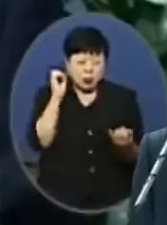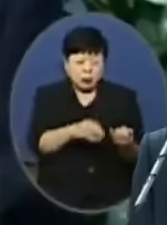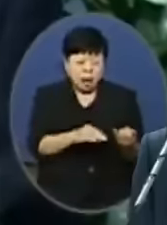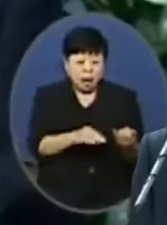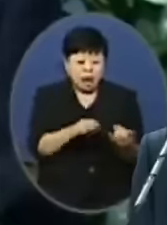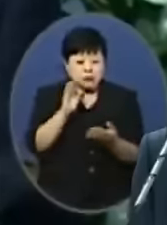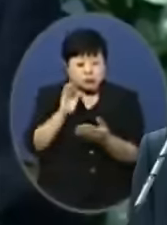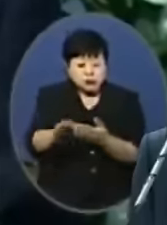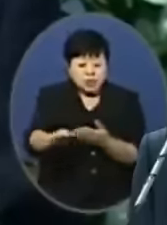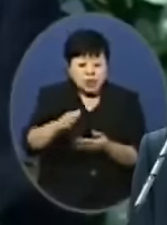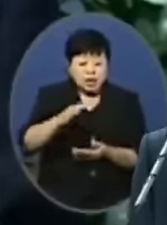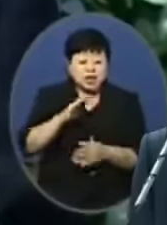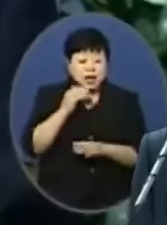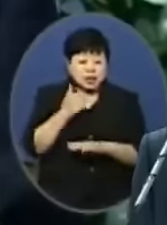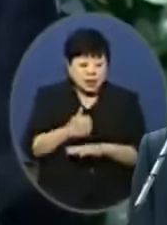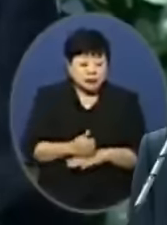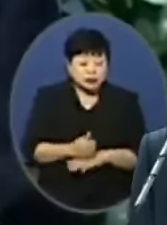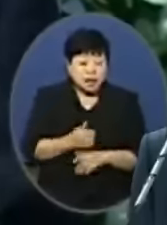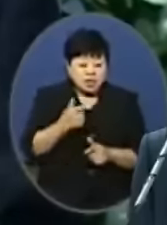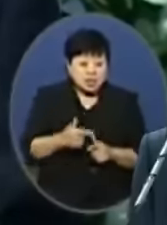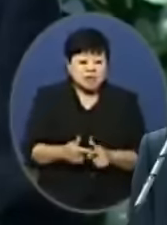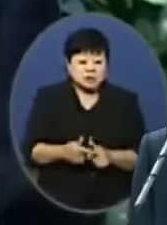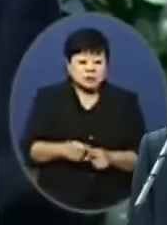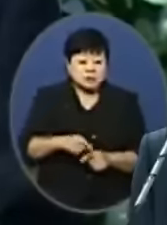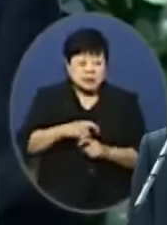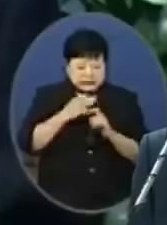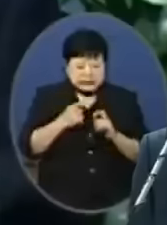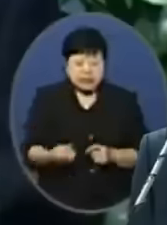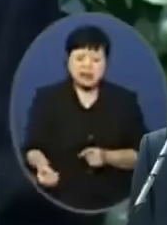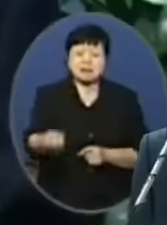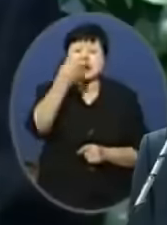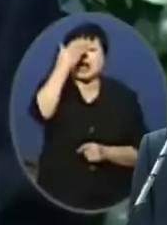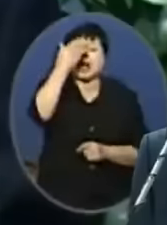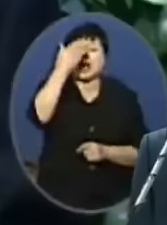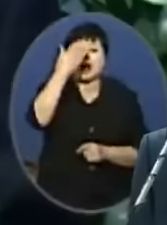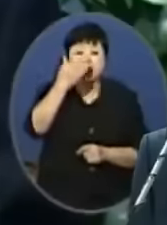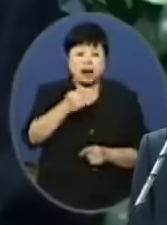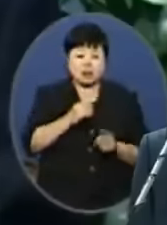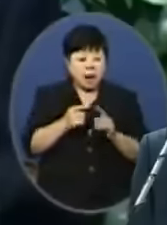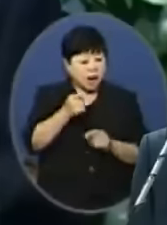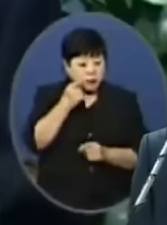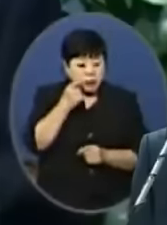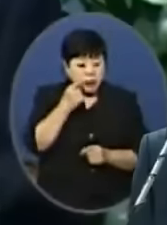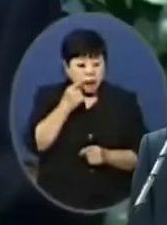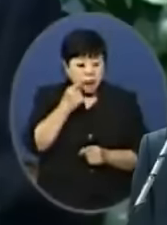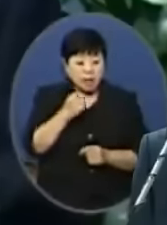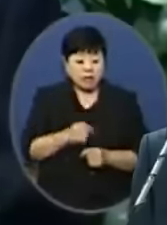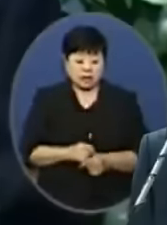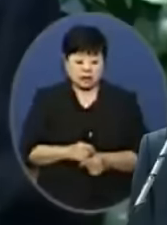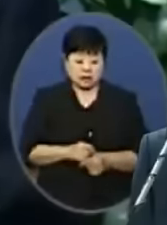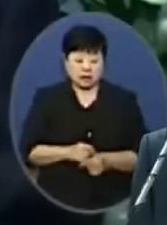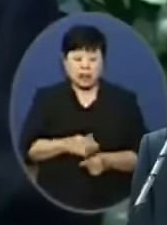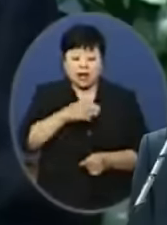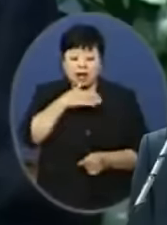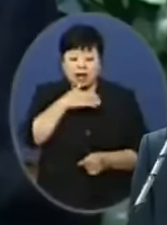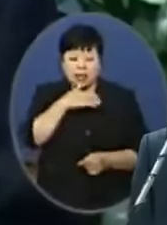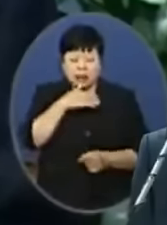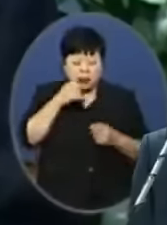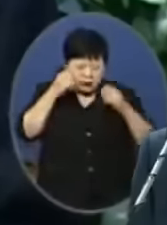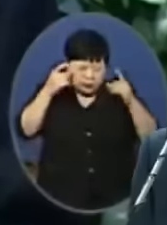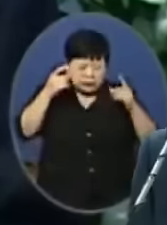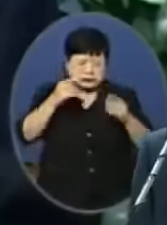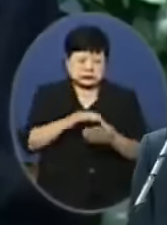나면은 나중에는 예수님이 돌을 들고 자기를 때려도 움직일 수 없다고 생각하는 것입니다. 그래서